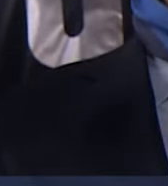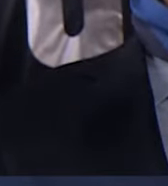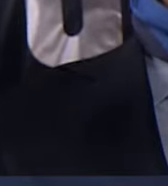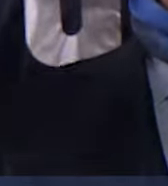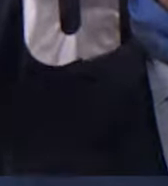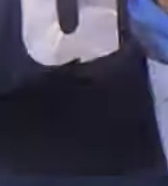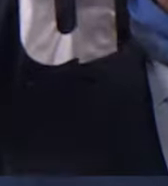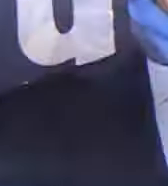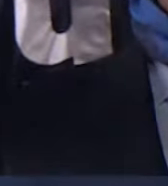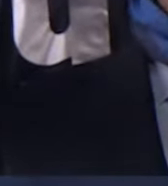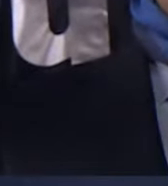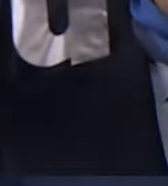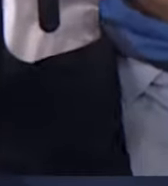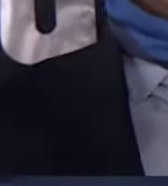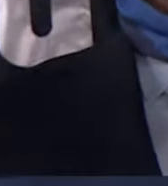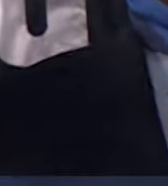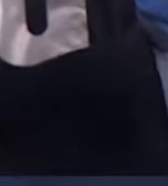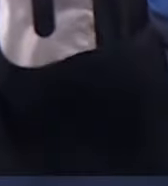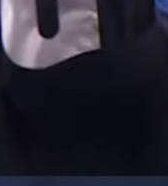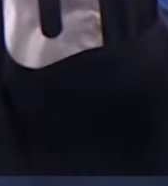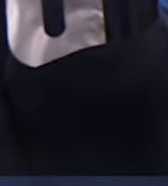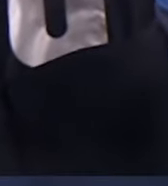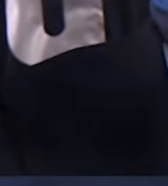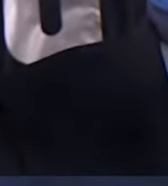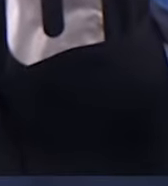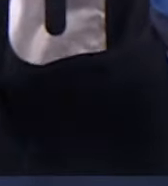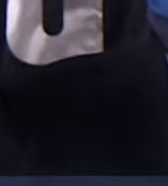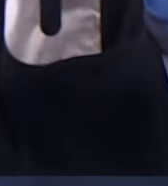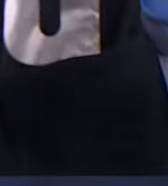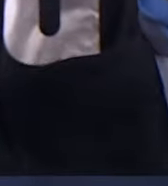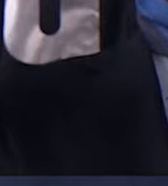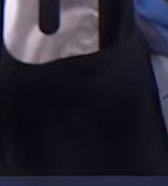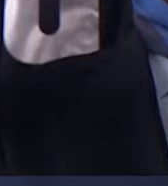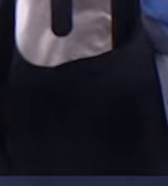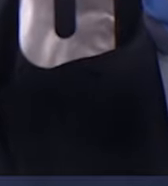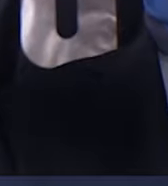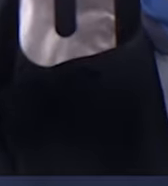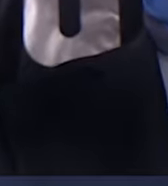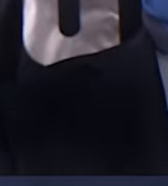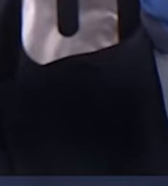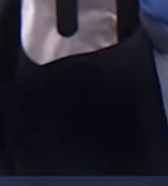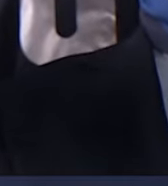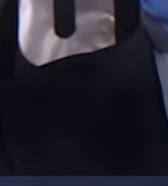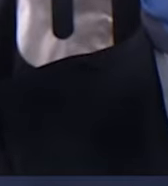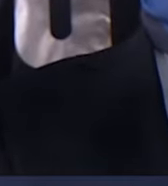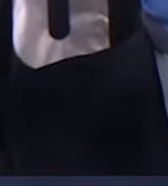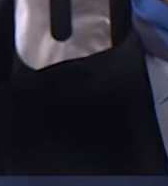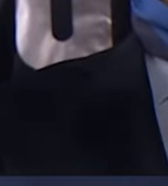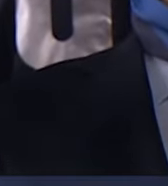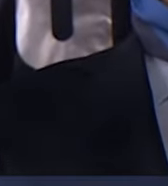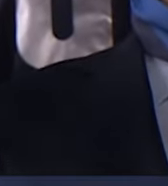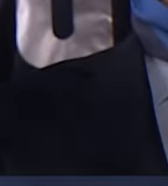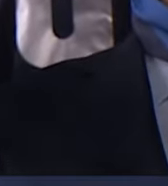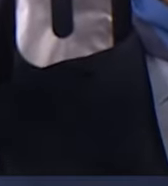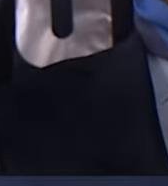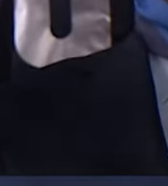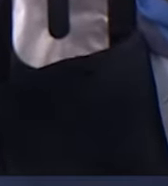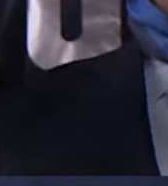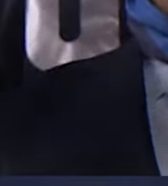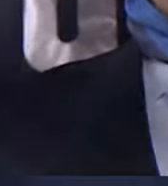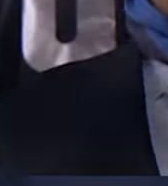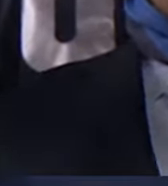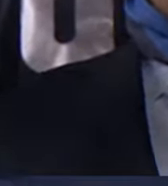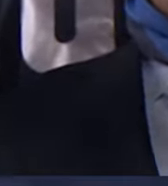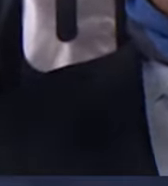뜨겁게 도와준다고 생각합니다. 내일 4월 10일은 끝이 아닙니다. 시작에 불과합니다. 조국